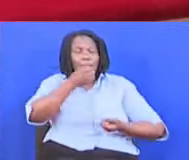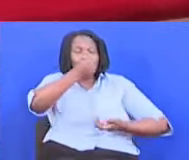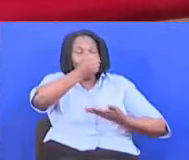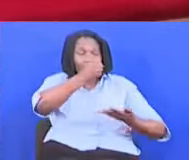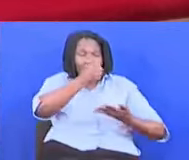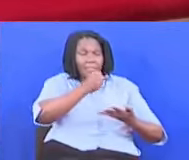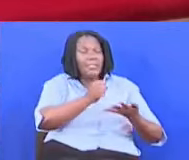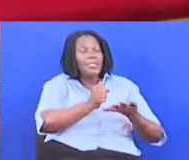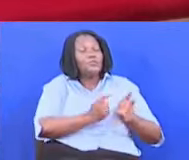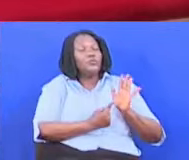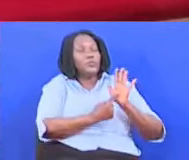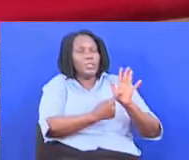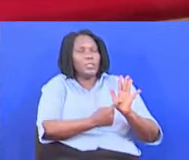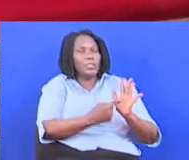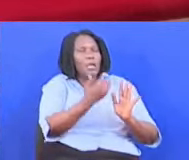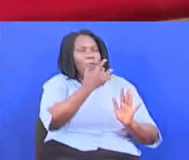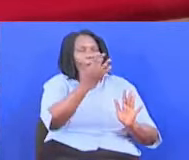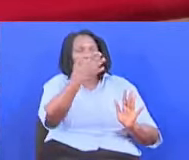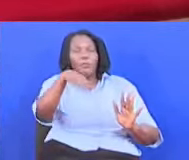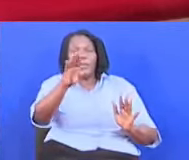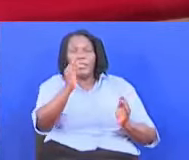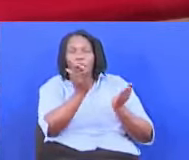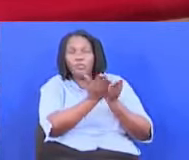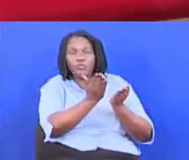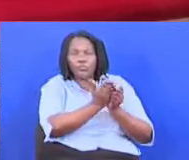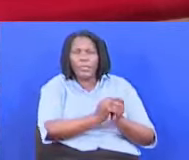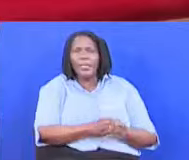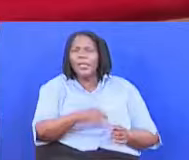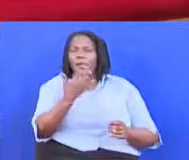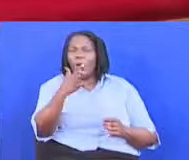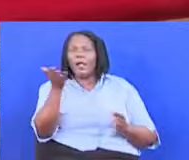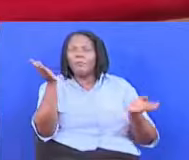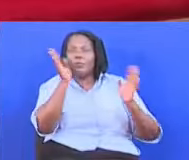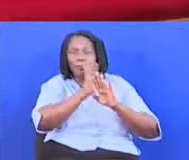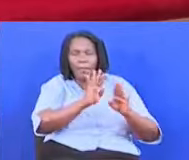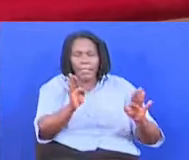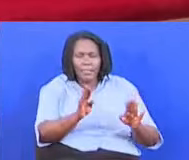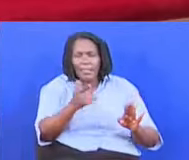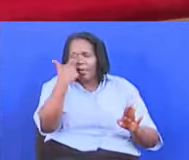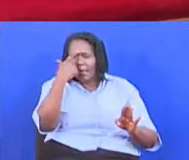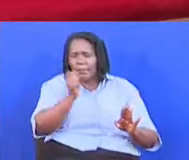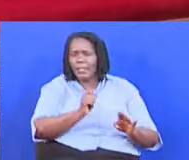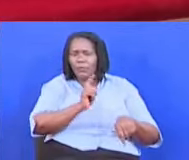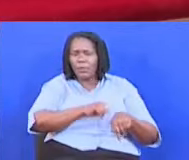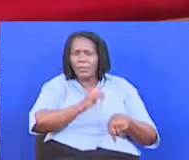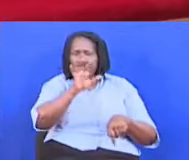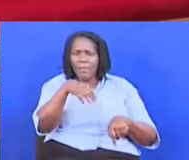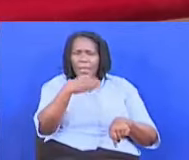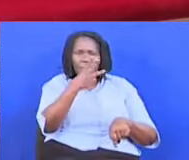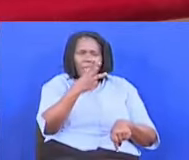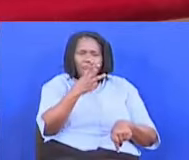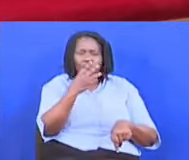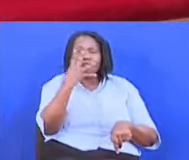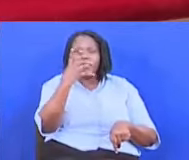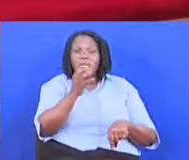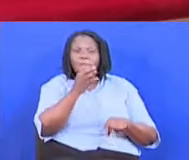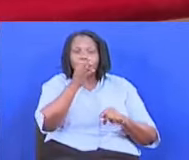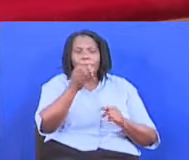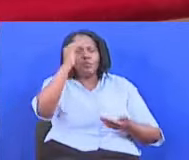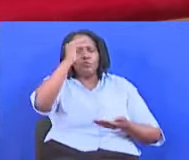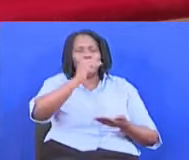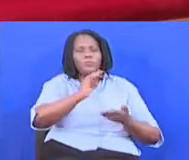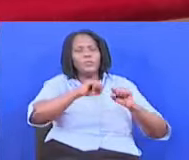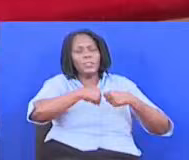wangapi watamaliza. Tunaamini ndani ya miaka mitatu minne tutakuwa tumesogeza au tumepunguza kwa kiasi kikubwa changamoto hii